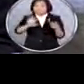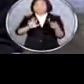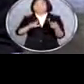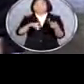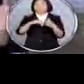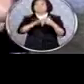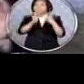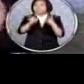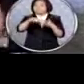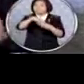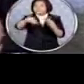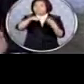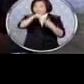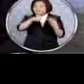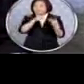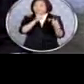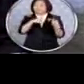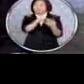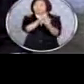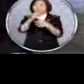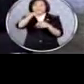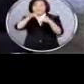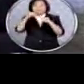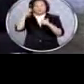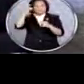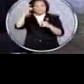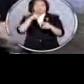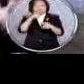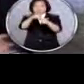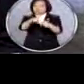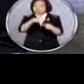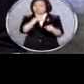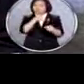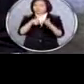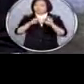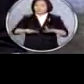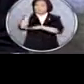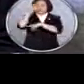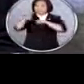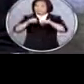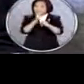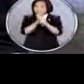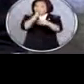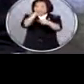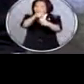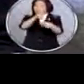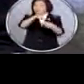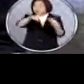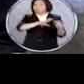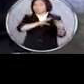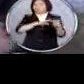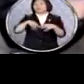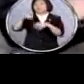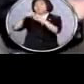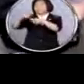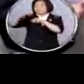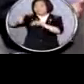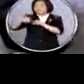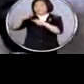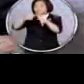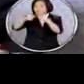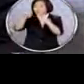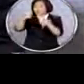海的现状是多数台湾人所希望看到的，而我们现在所做的每一个政策都是如此。我们跟大陆签了16个协议，每一个都